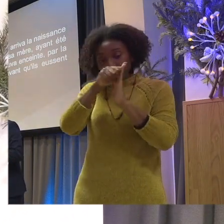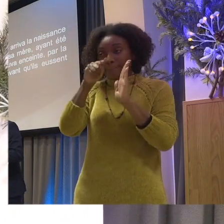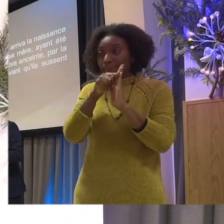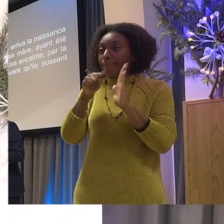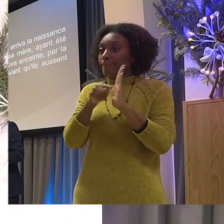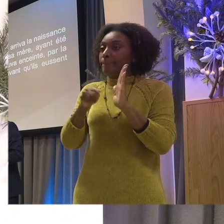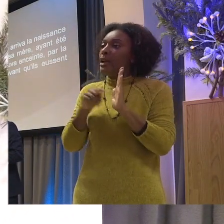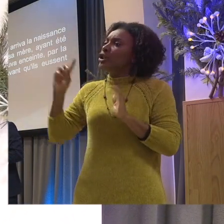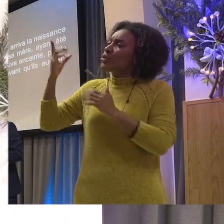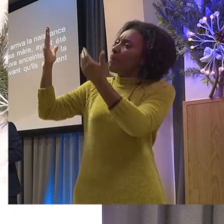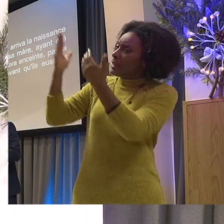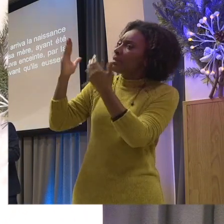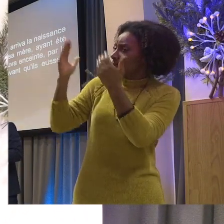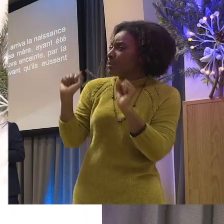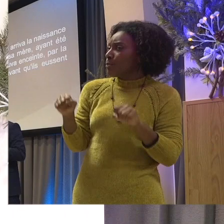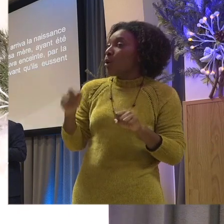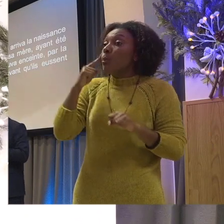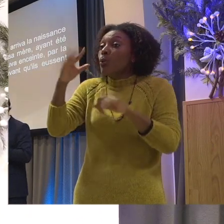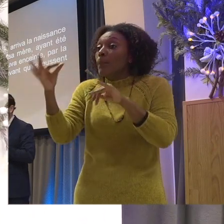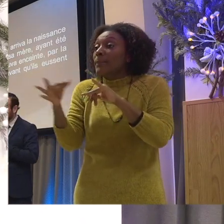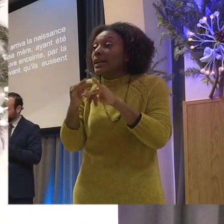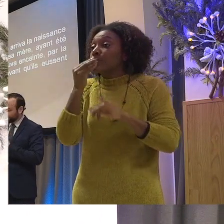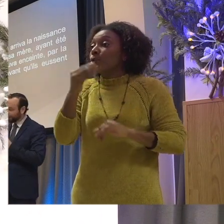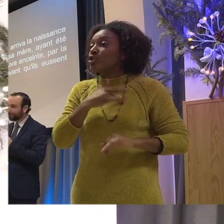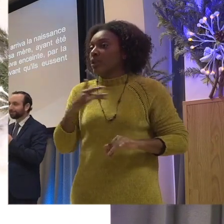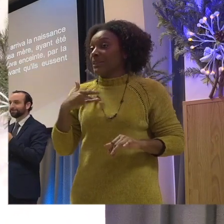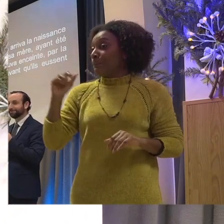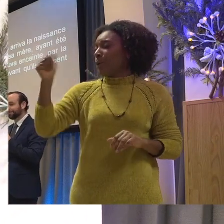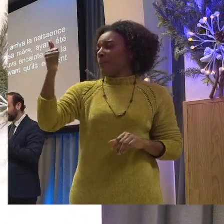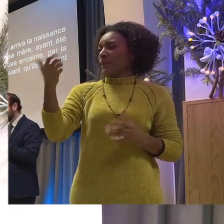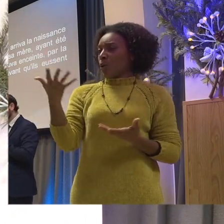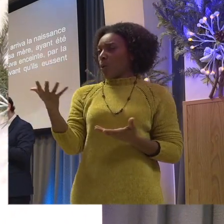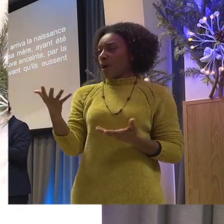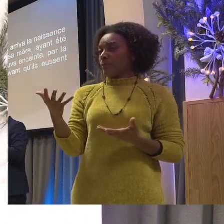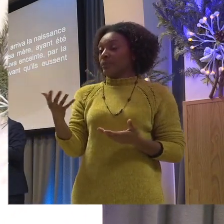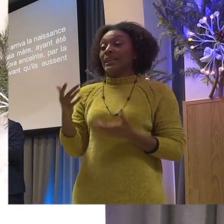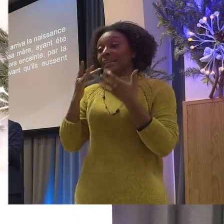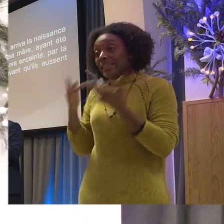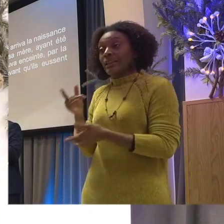et Dieu nous bénit par rapport à cela, pour qu'un mariage soit en bonne santé. Premièrement,